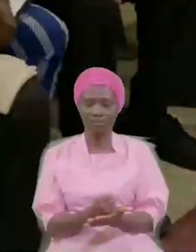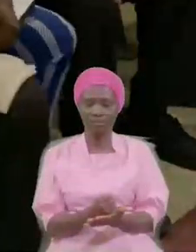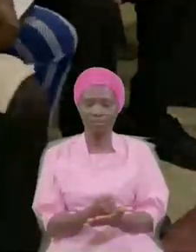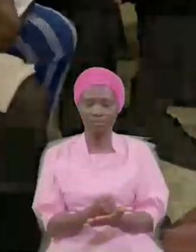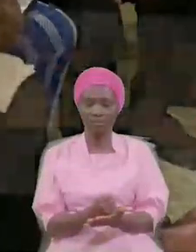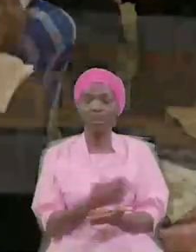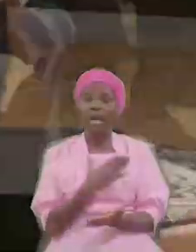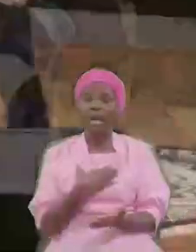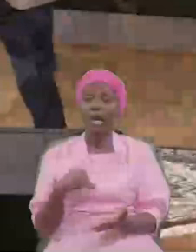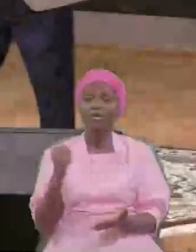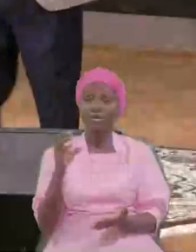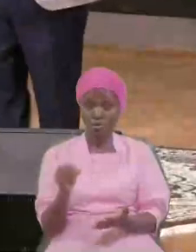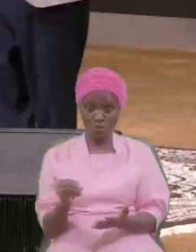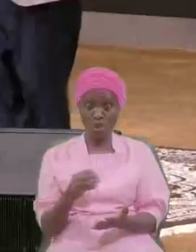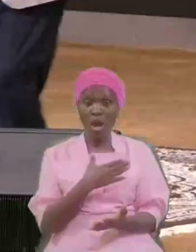Ainsi,